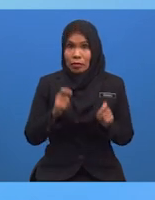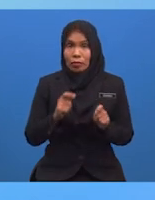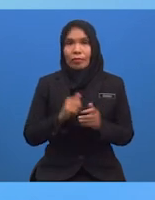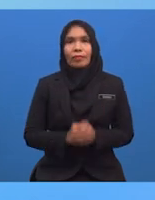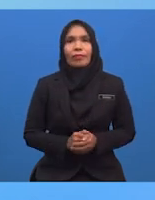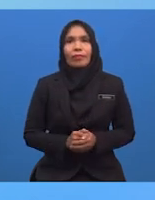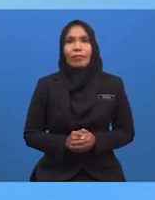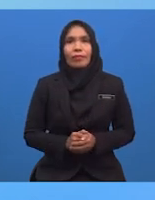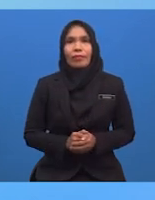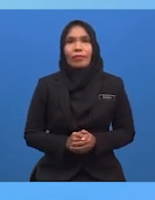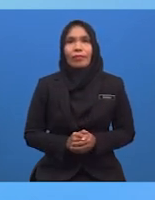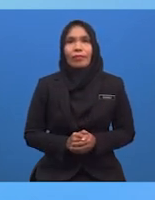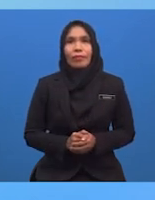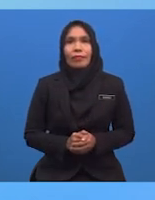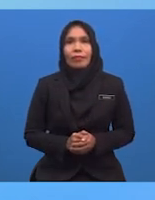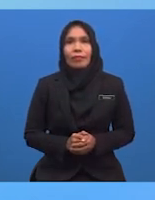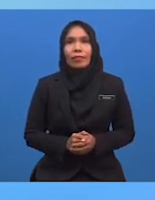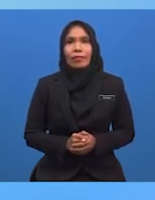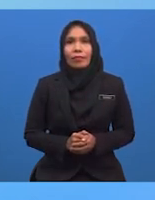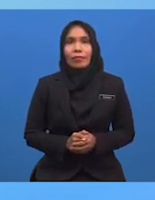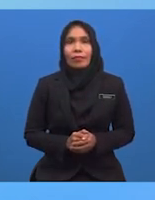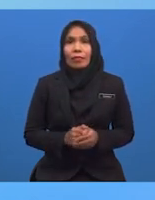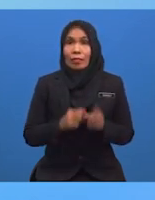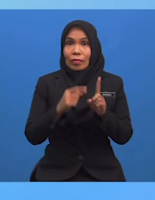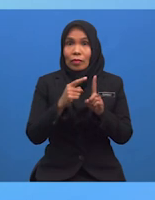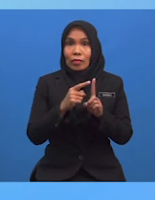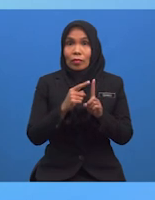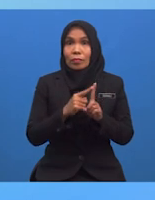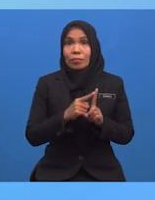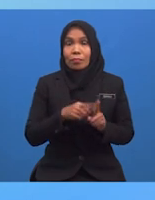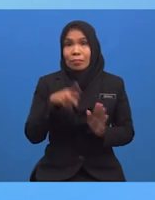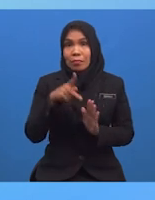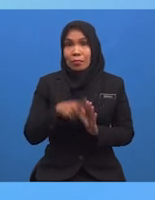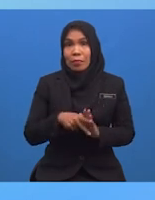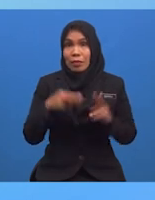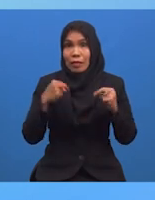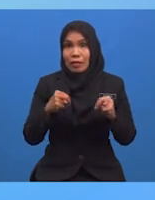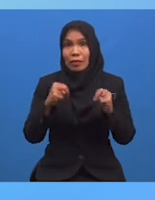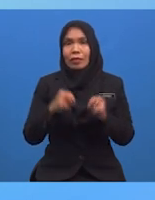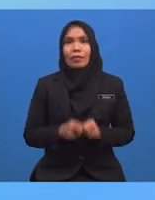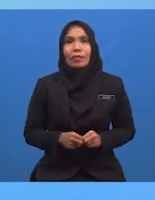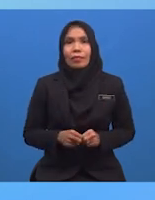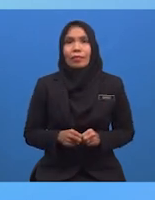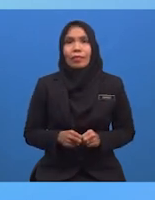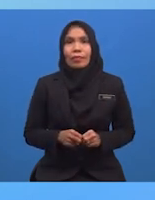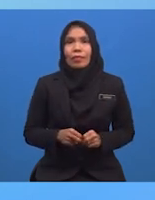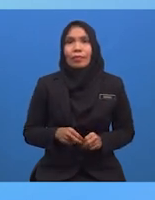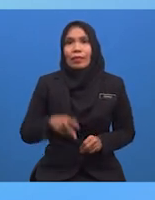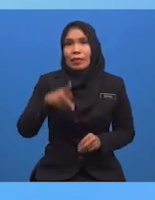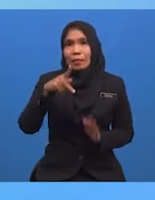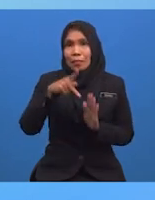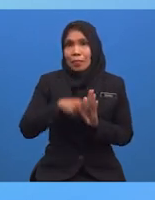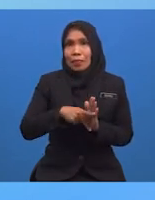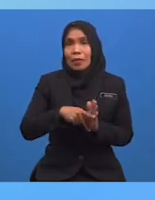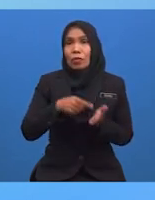misalnya pemilik tanah dan pemilik kedai, kerana harga harta tetap sentiasa meningkat semasa